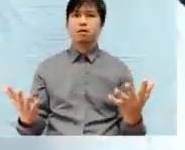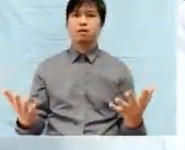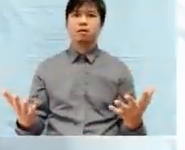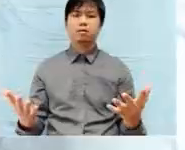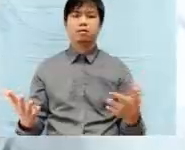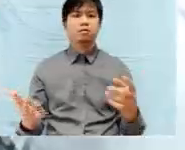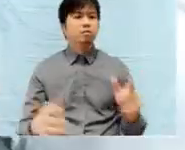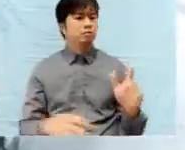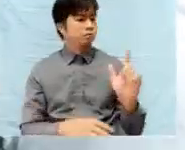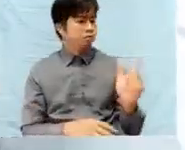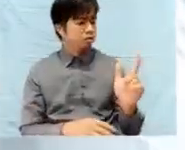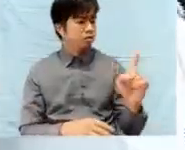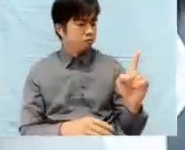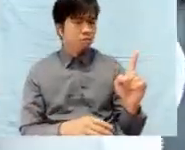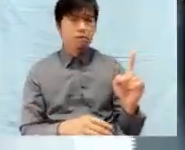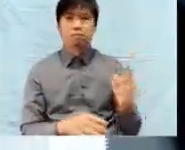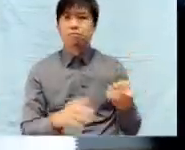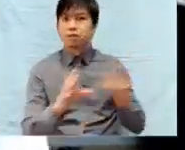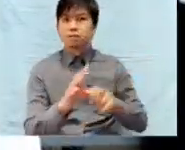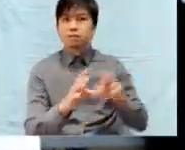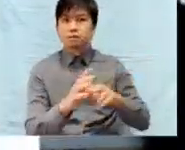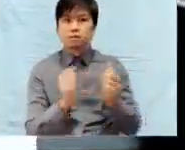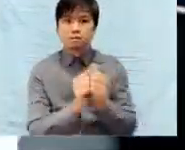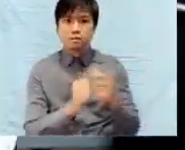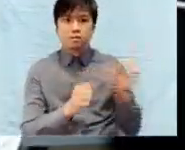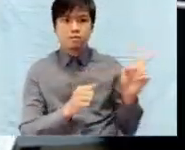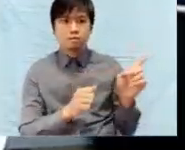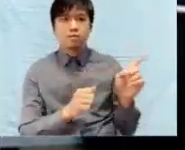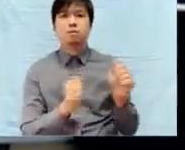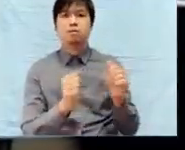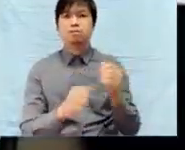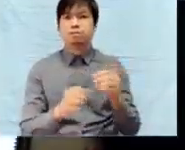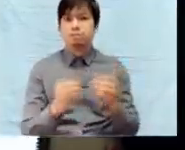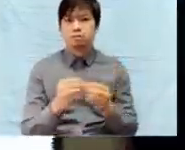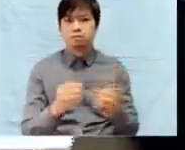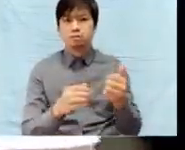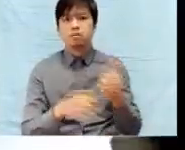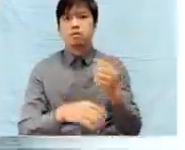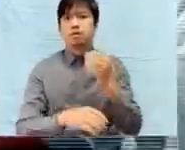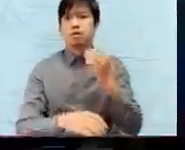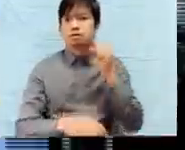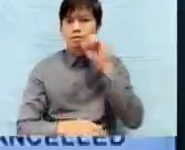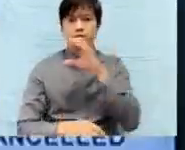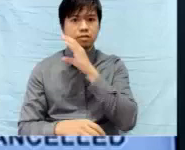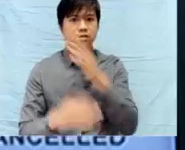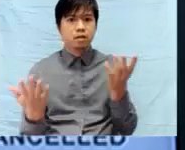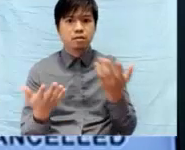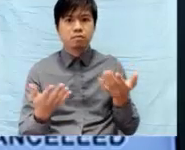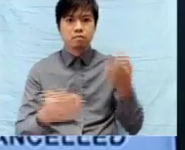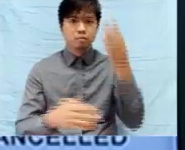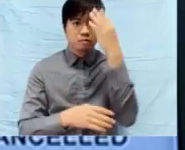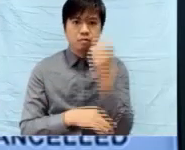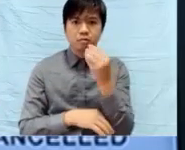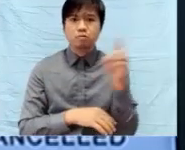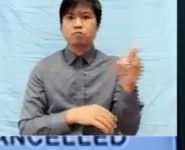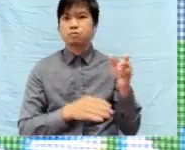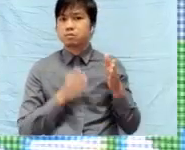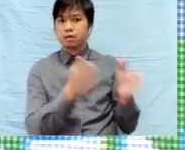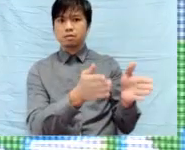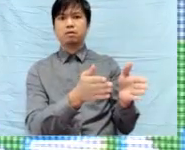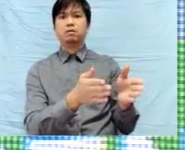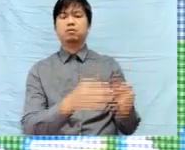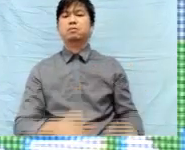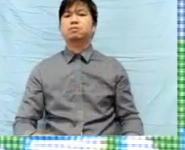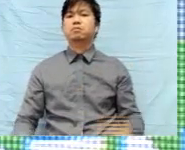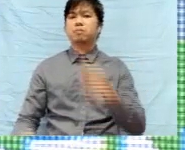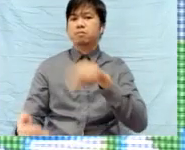21 passenger ang kasama ko. Karamihan senior citizen. Saan ko ba tutulugin? Sa kalye? Kinansela kasi ang lahat ng